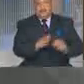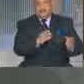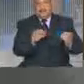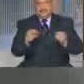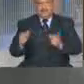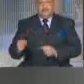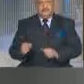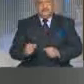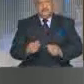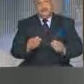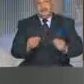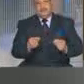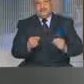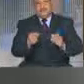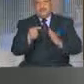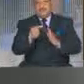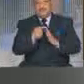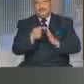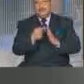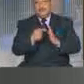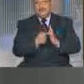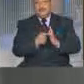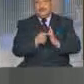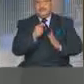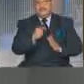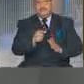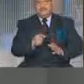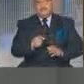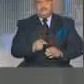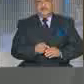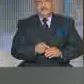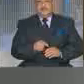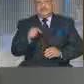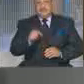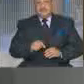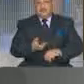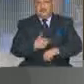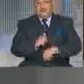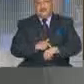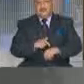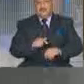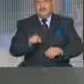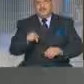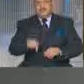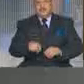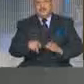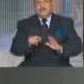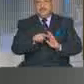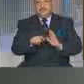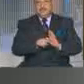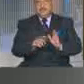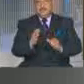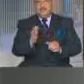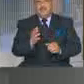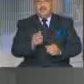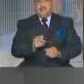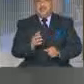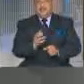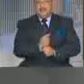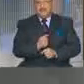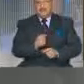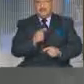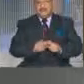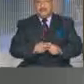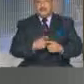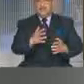جماعية ونكون عمل تشاركي، ولا نلقي بالمسؤولية على طرف واحد، إنما نشاركوا كلنا في صنع